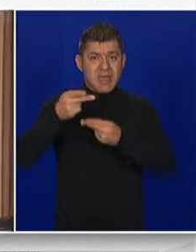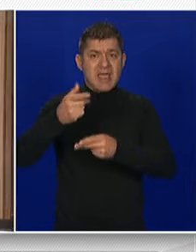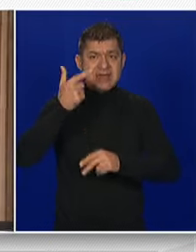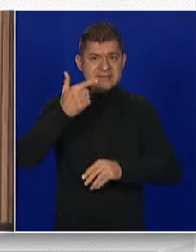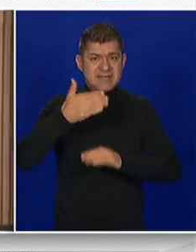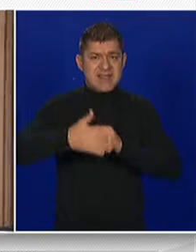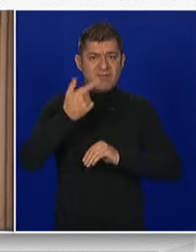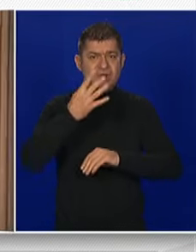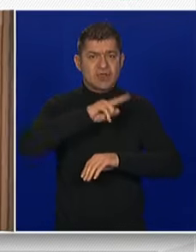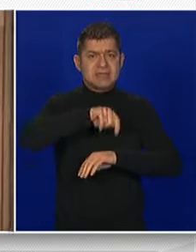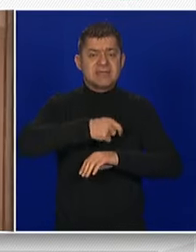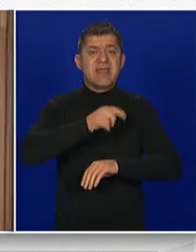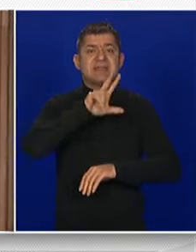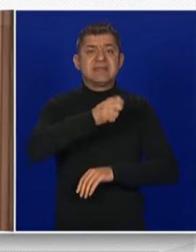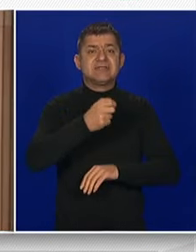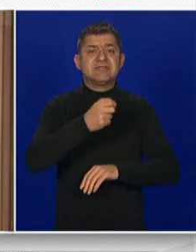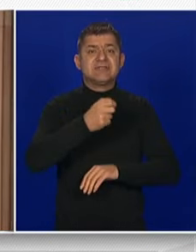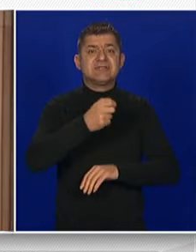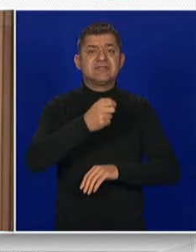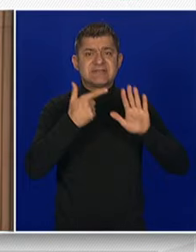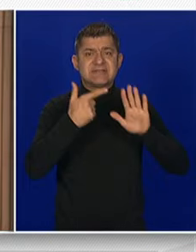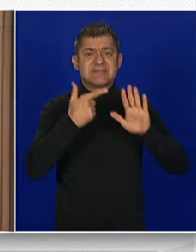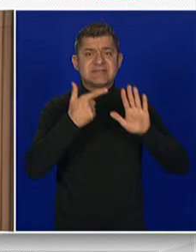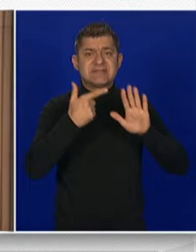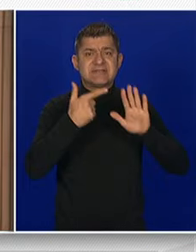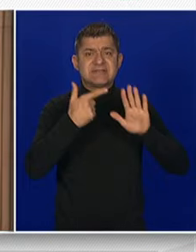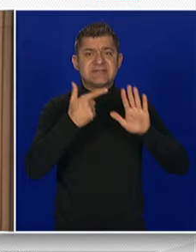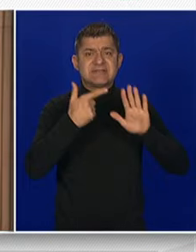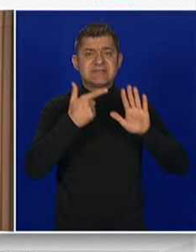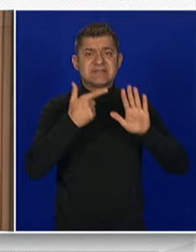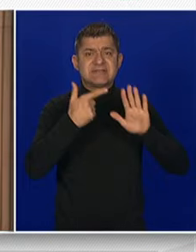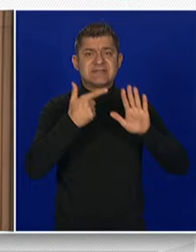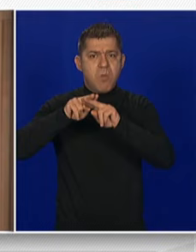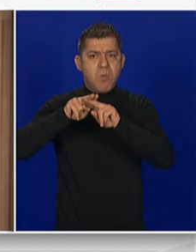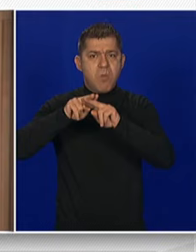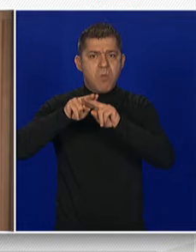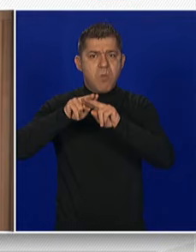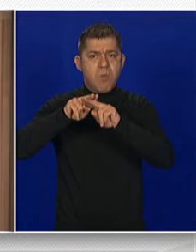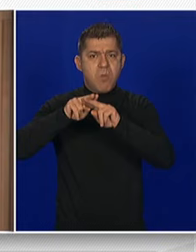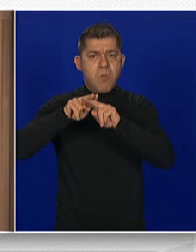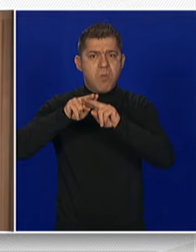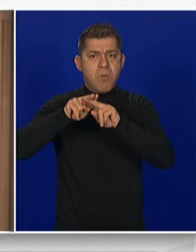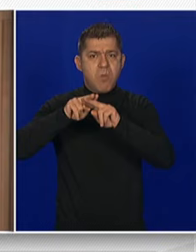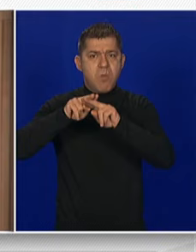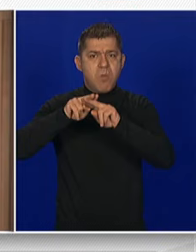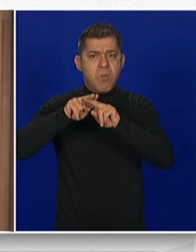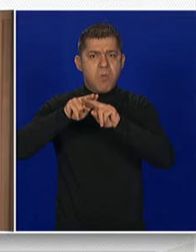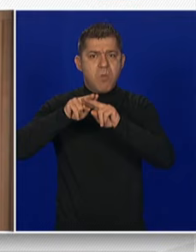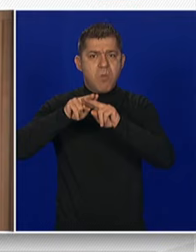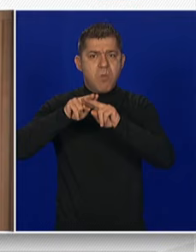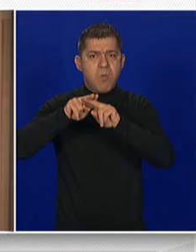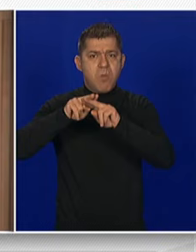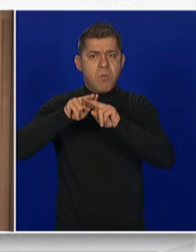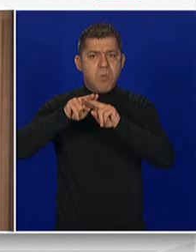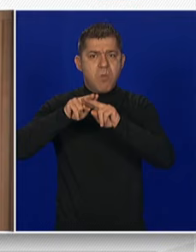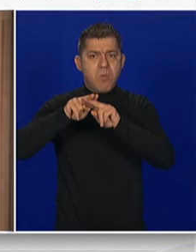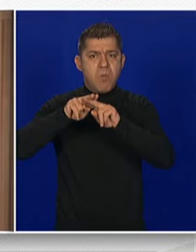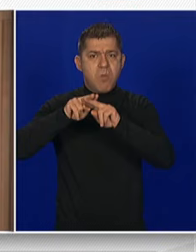je 377. Među njima je na respiratoru 280